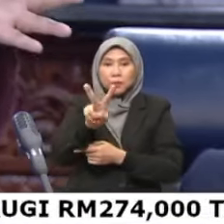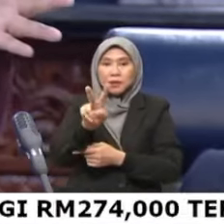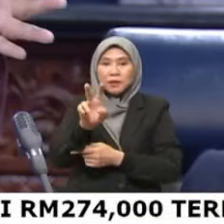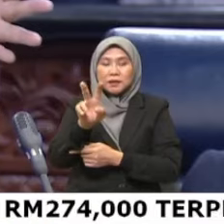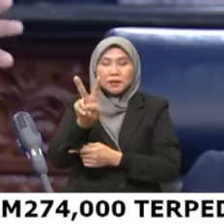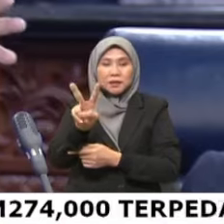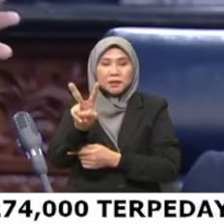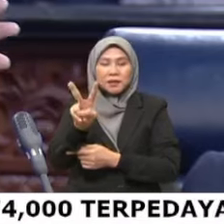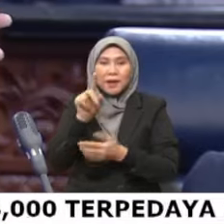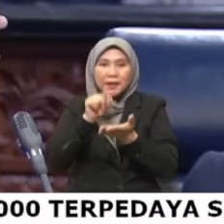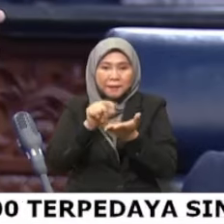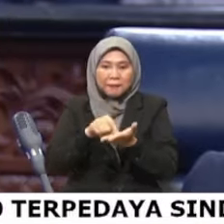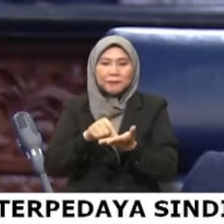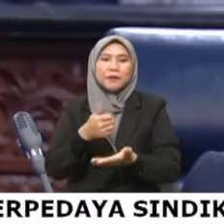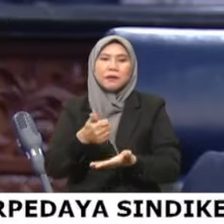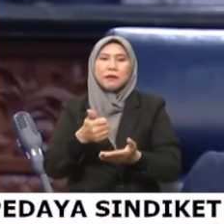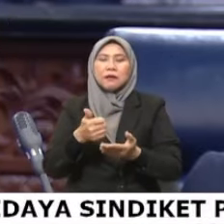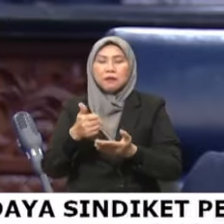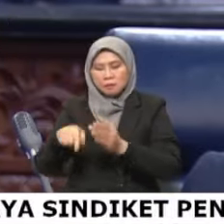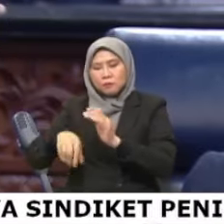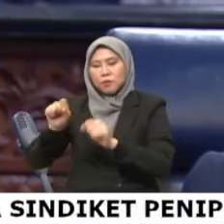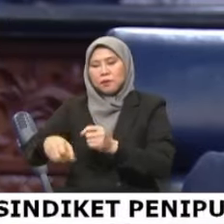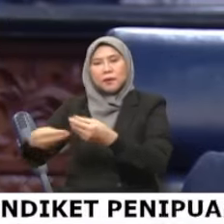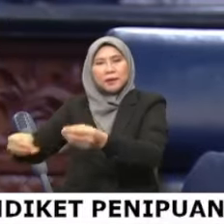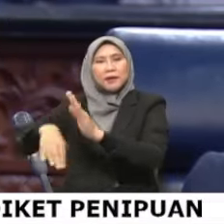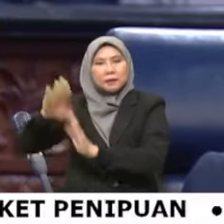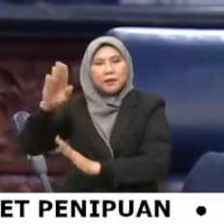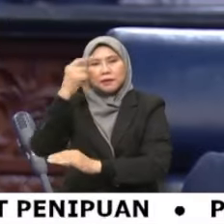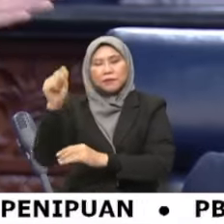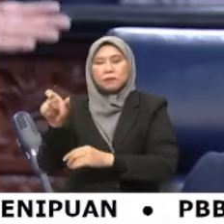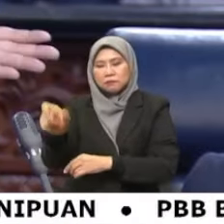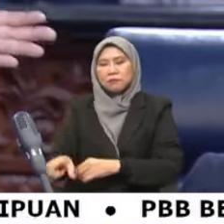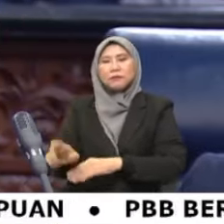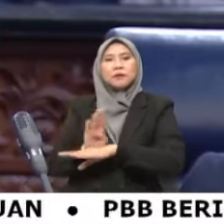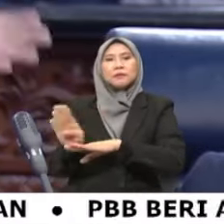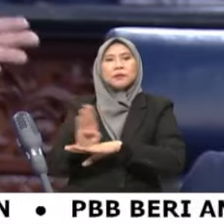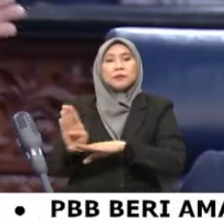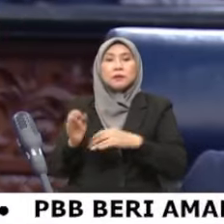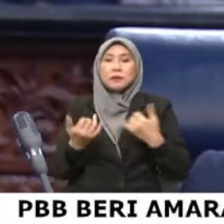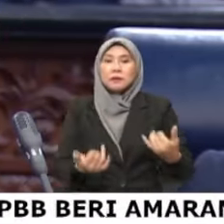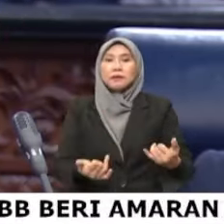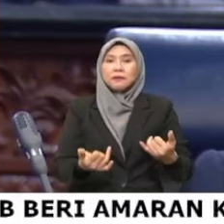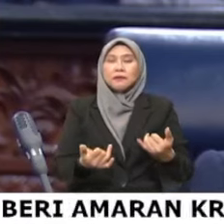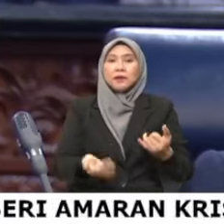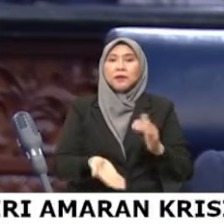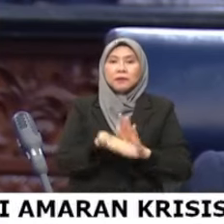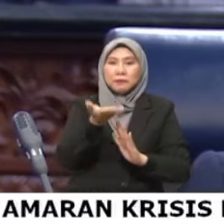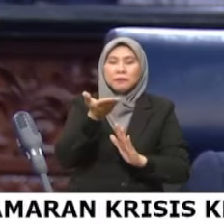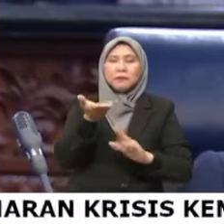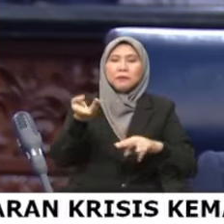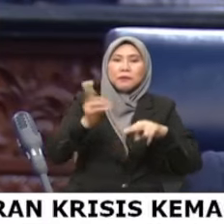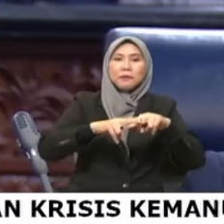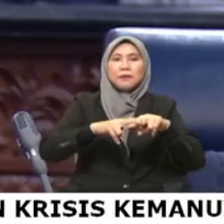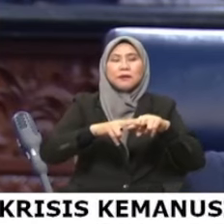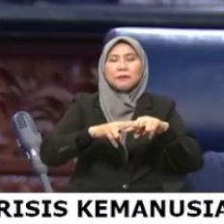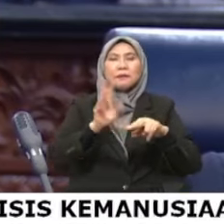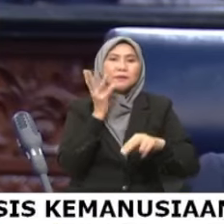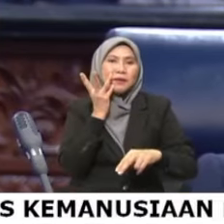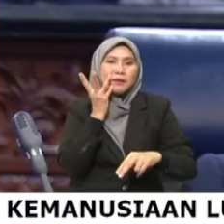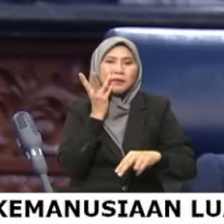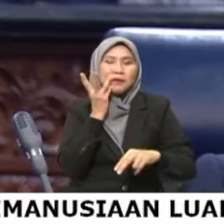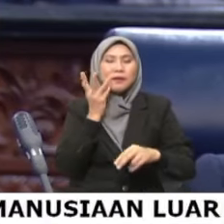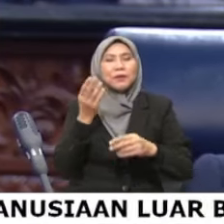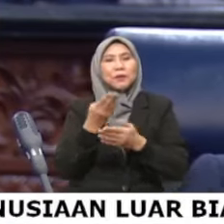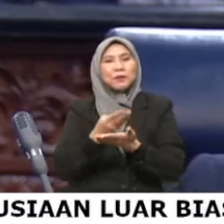lebih, ya, kerana dia berniaga. Ya, kalau beras dulu 1 paket, 2 paket, sekarang kalau dia berniaga dia boleh lebih dengan mendapatkan